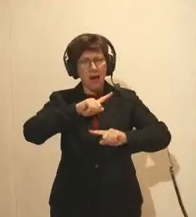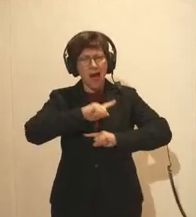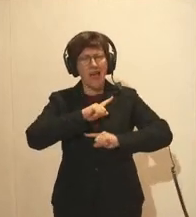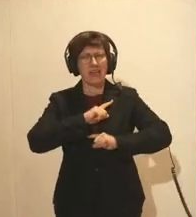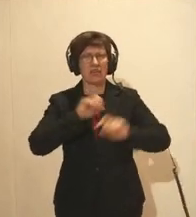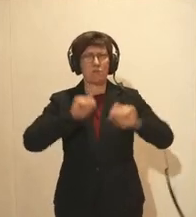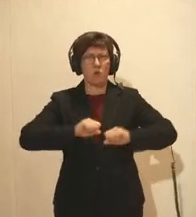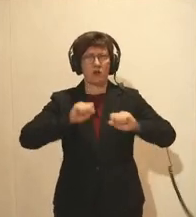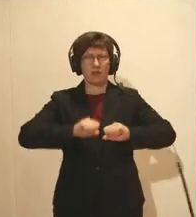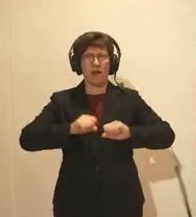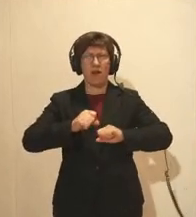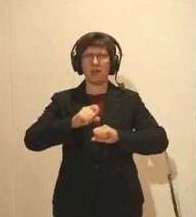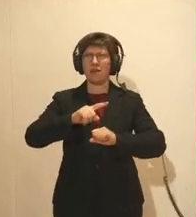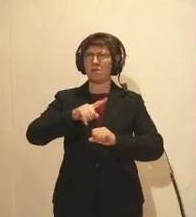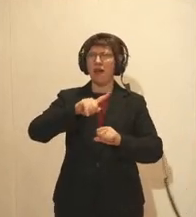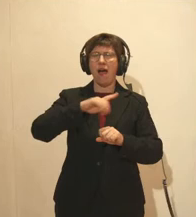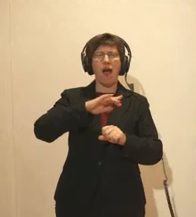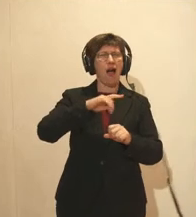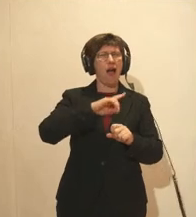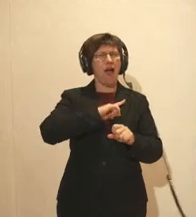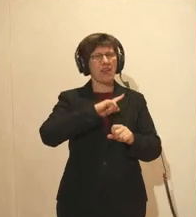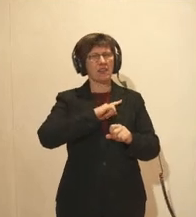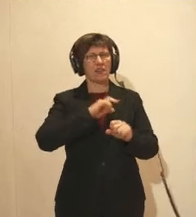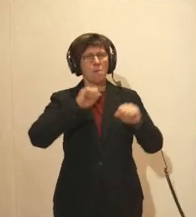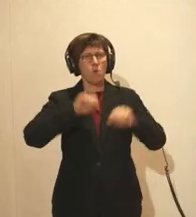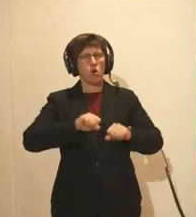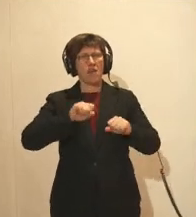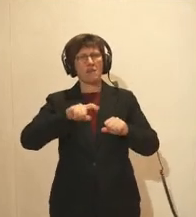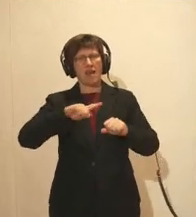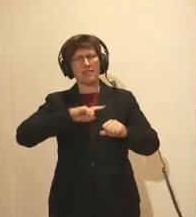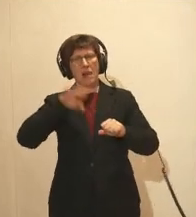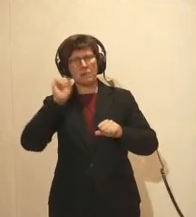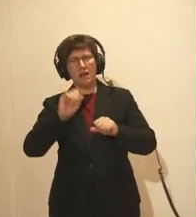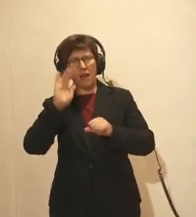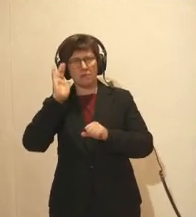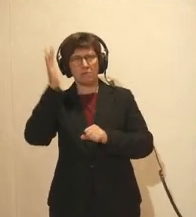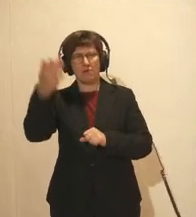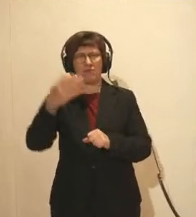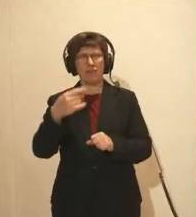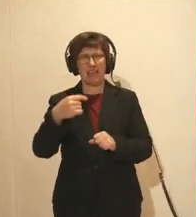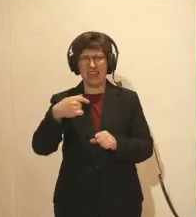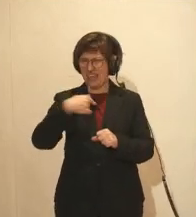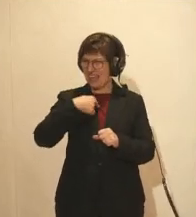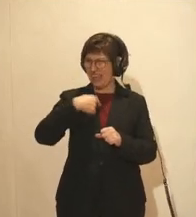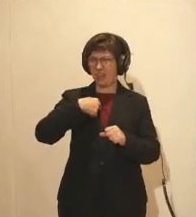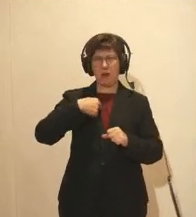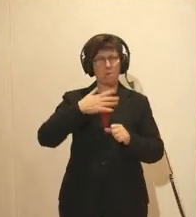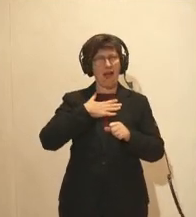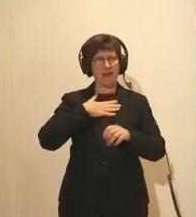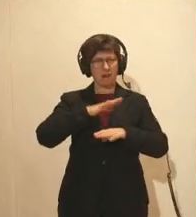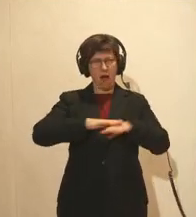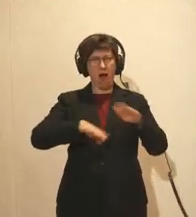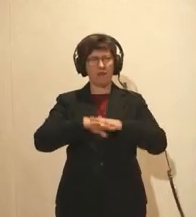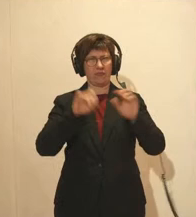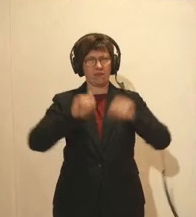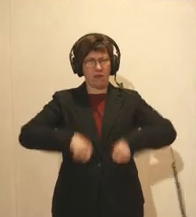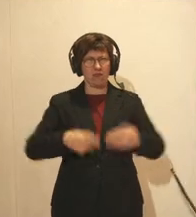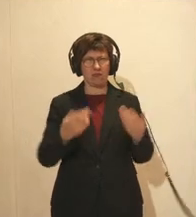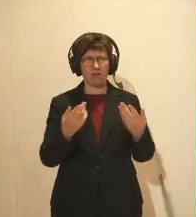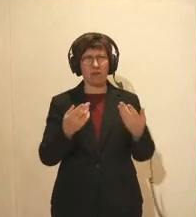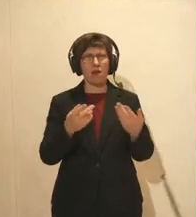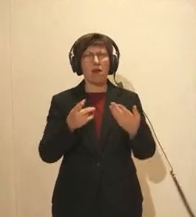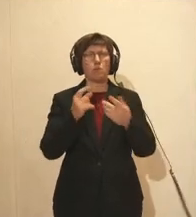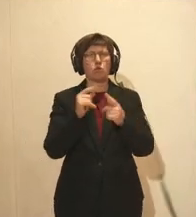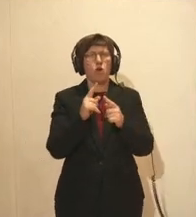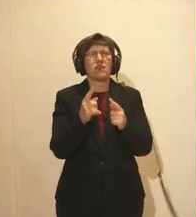dass wirklich immer das maß und der kampf